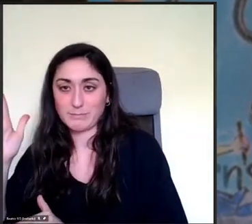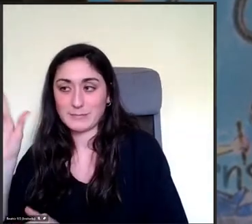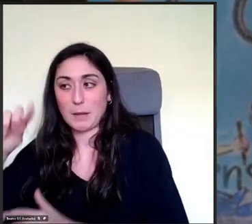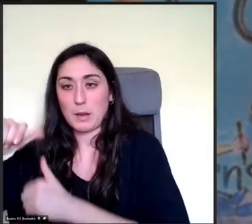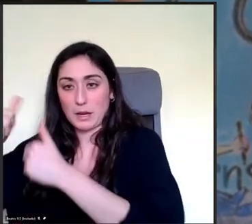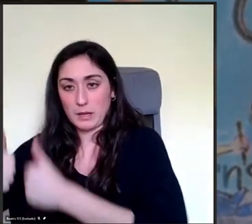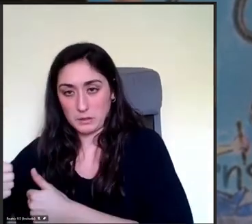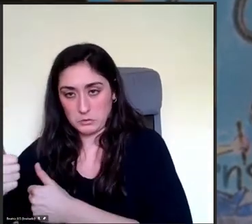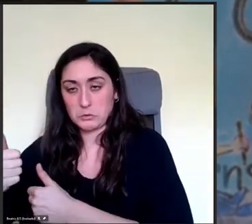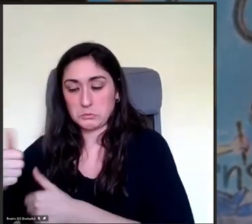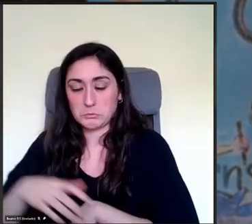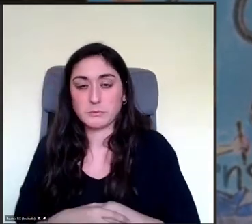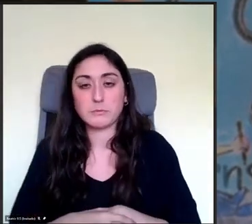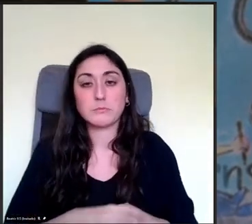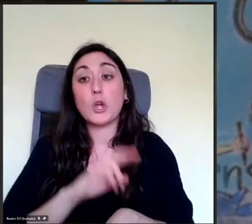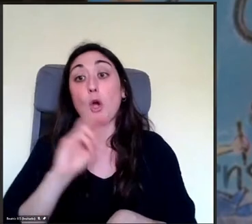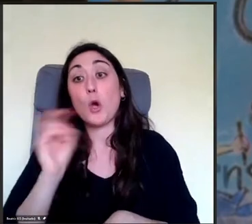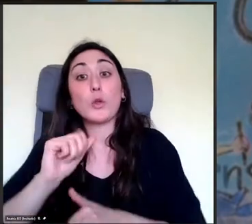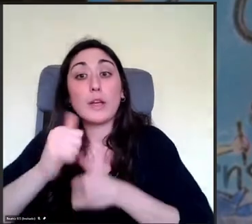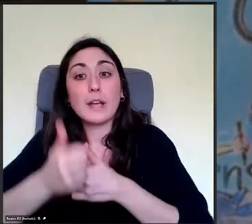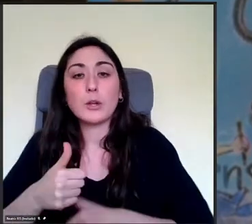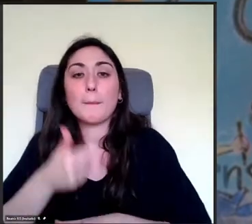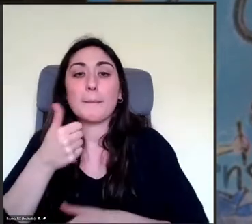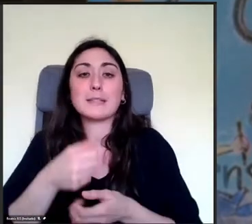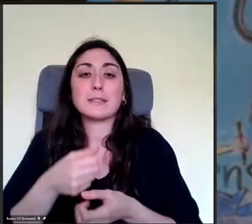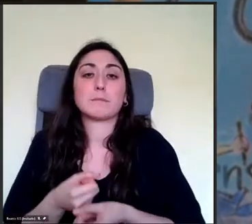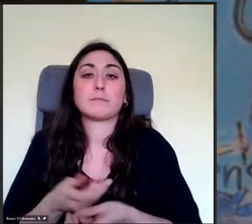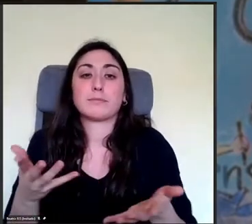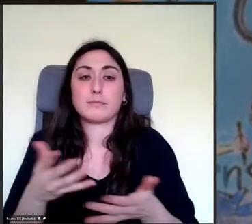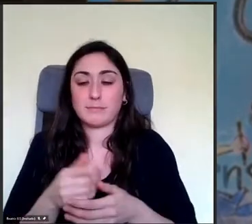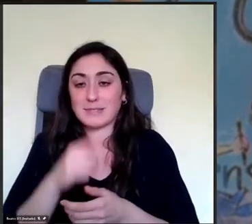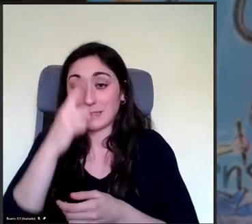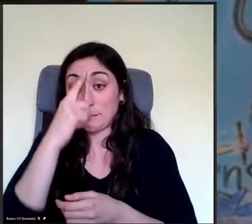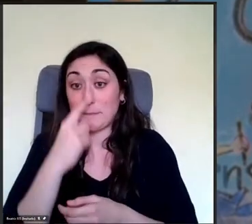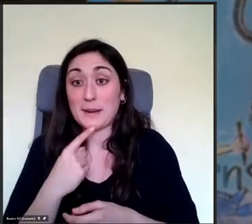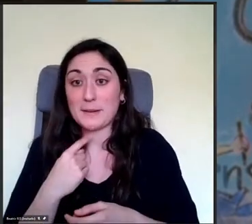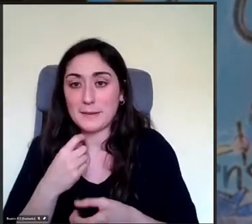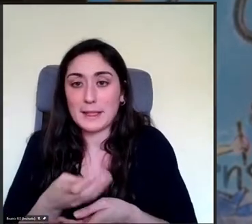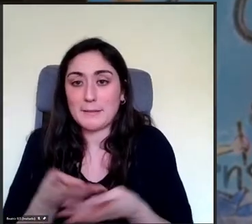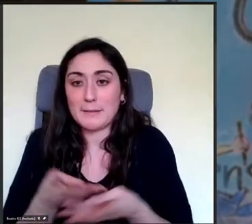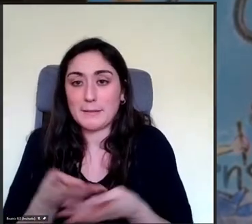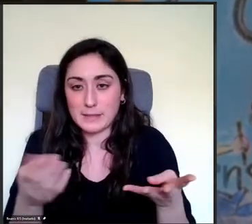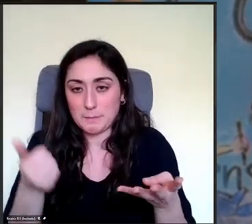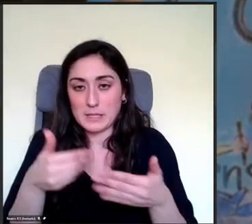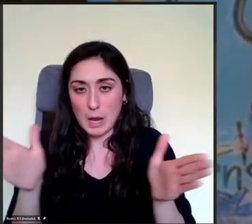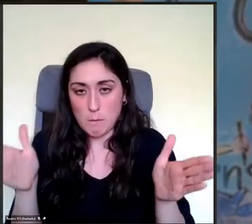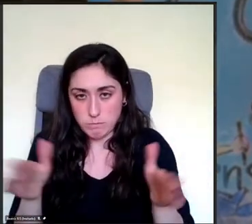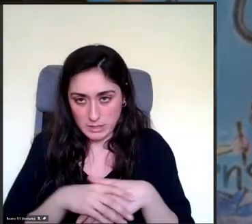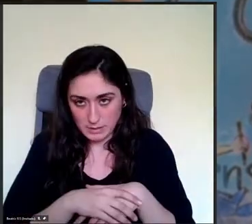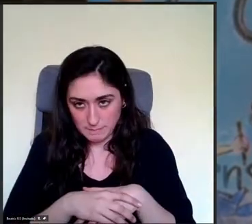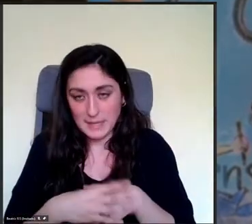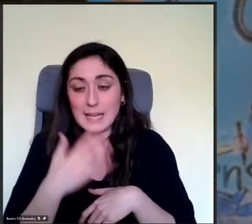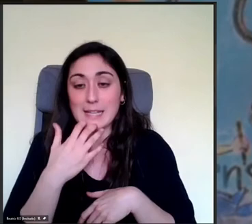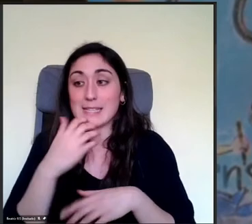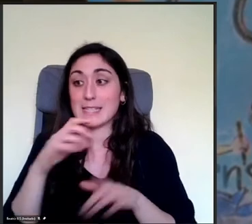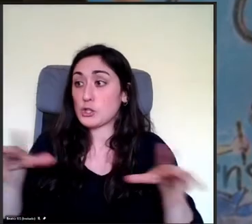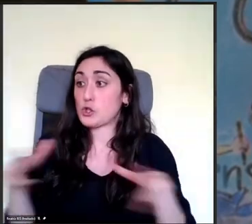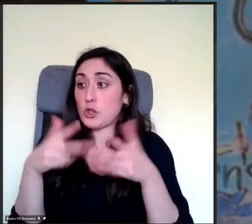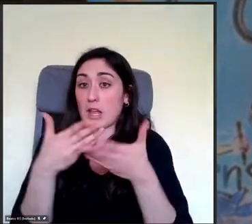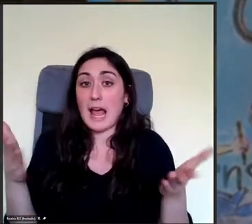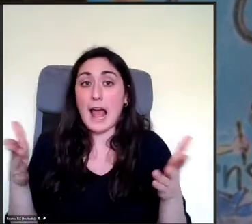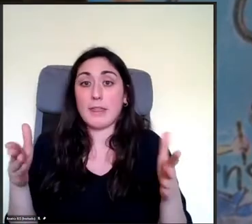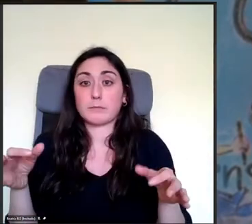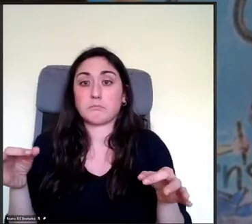Un altre és ampliar la diversitat de perfils participants. Volem, si tenim una societat diversa pel que fa a